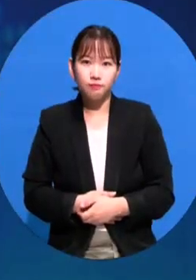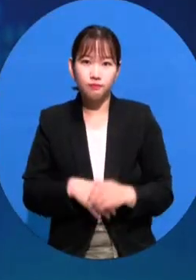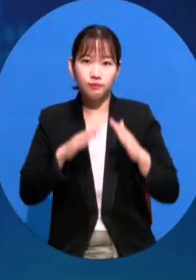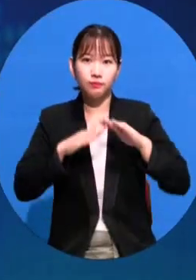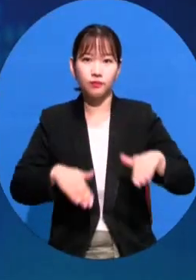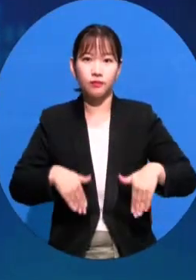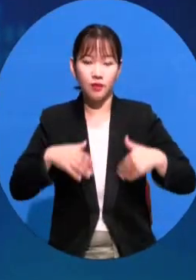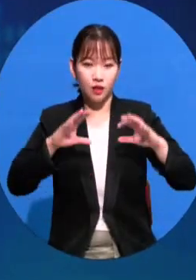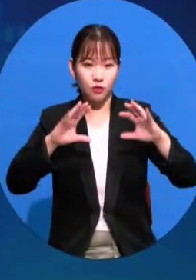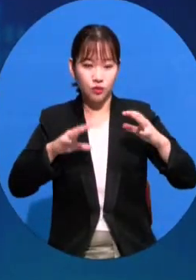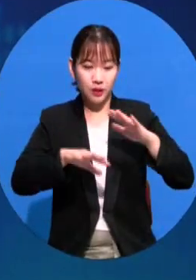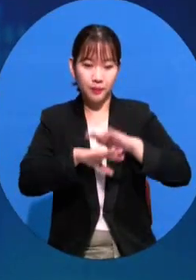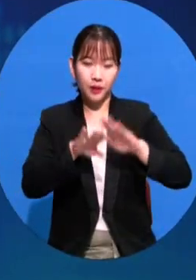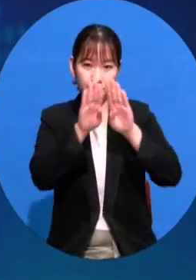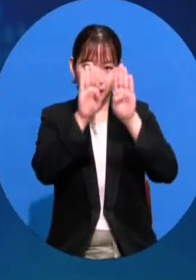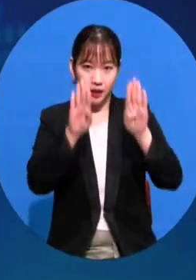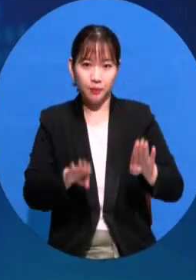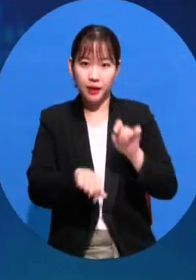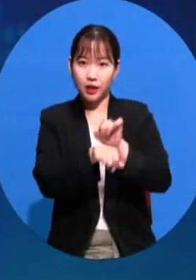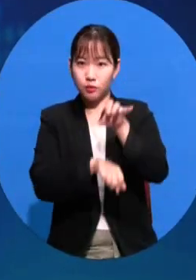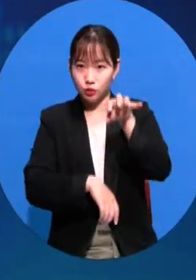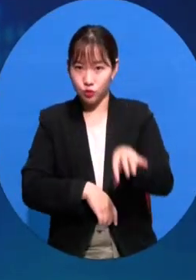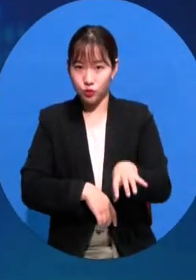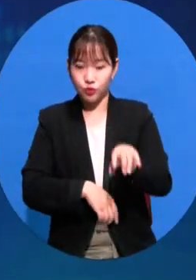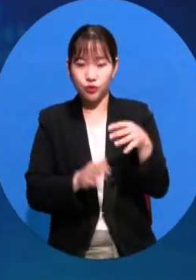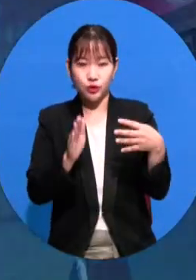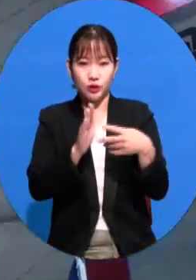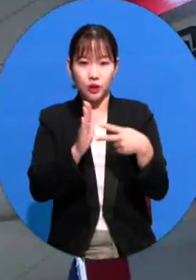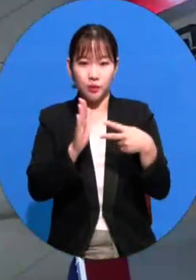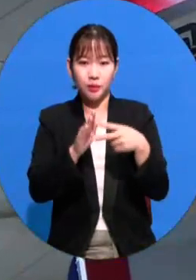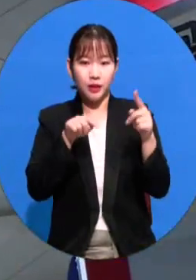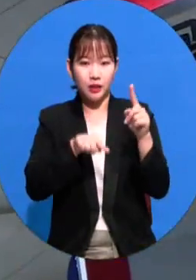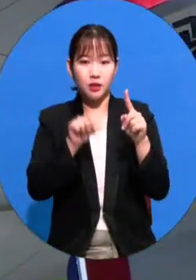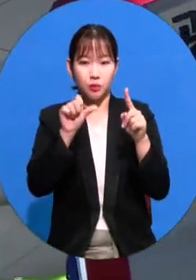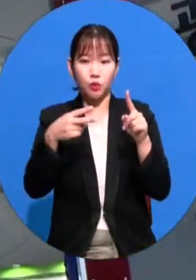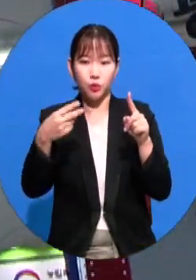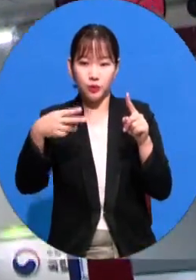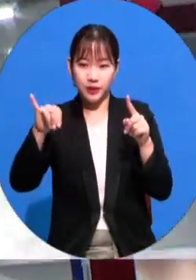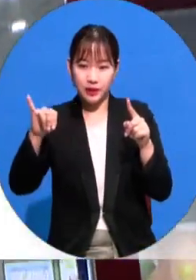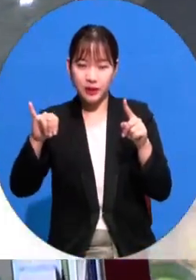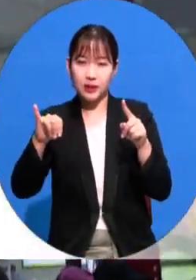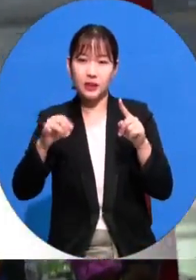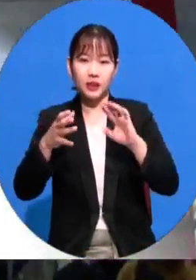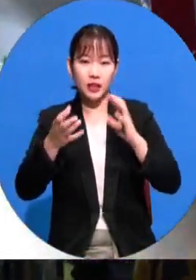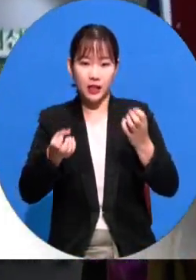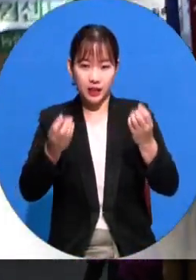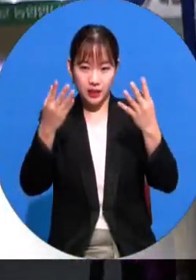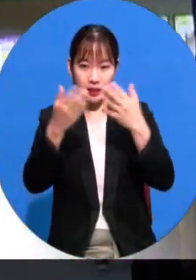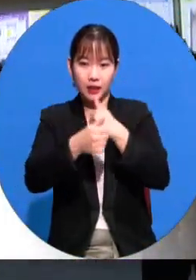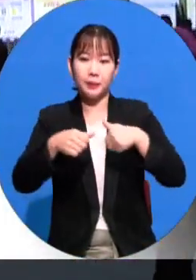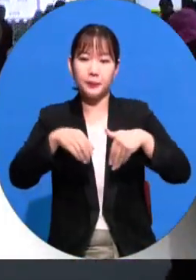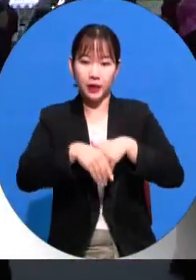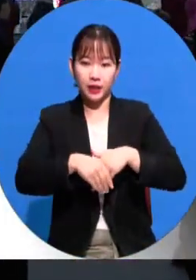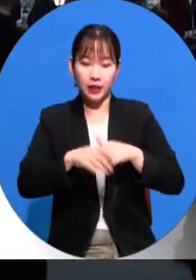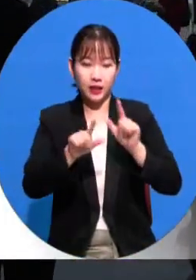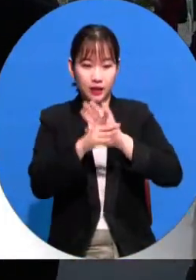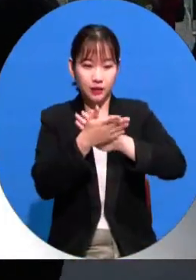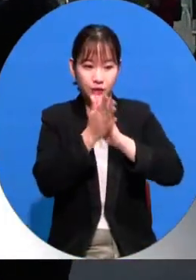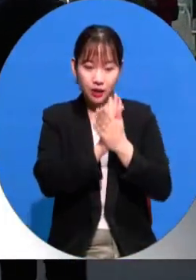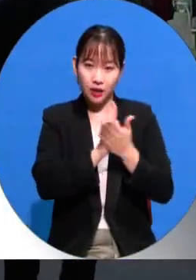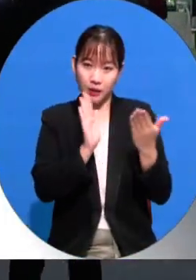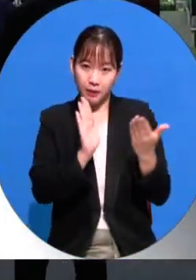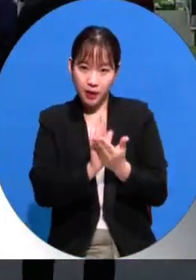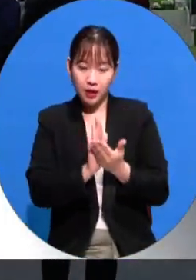전라남도 국제농업 박람회 사무국은 사단법인 1.5도씨 포럼과 업무협약을 맺고 기후 위기에